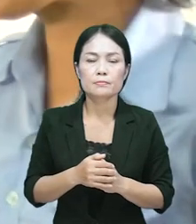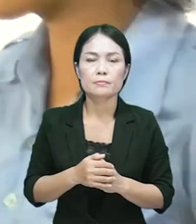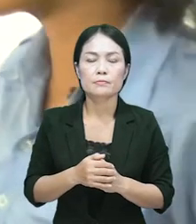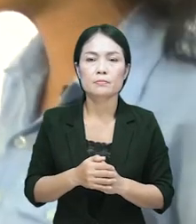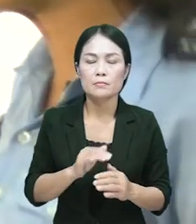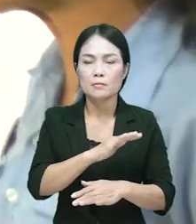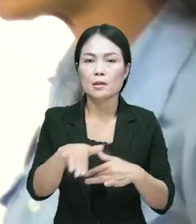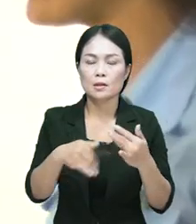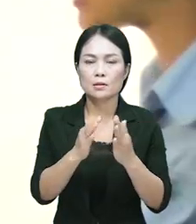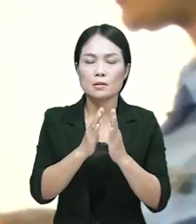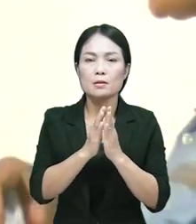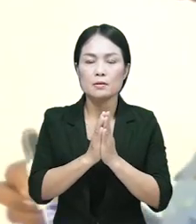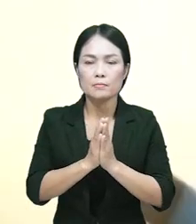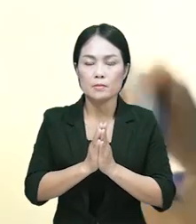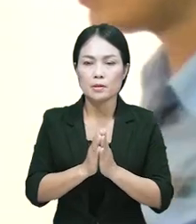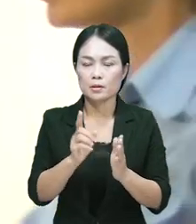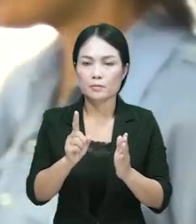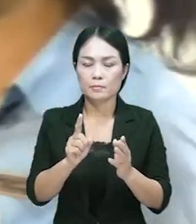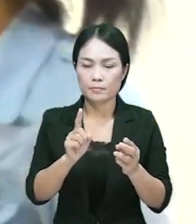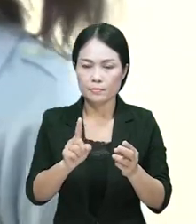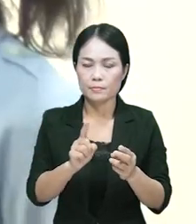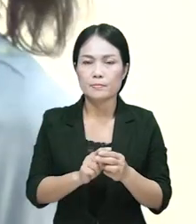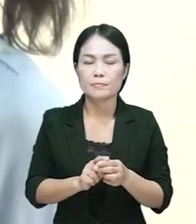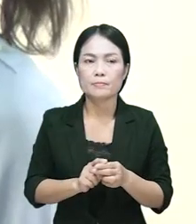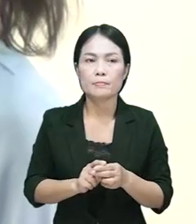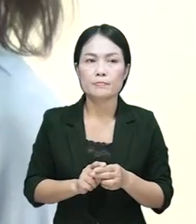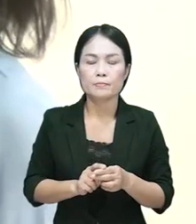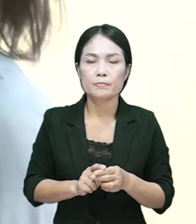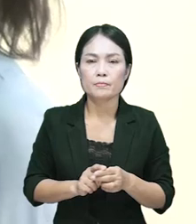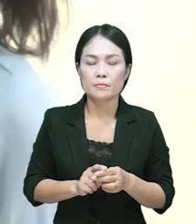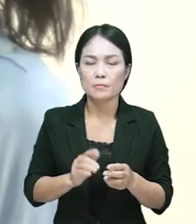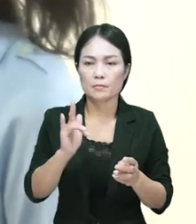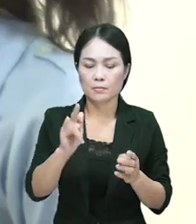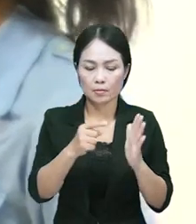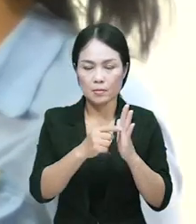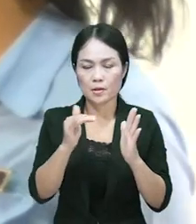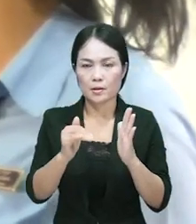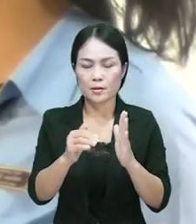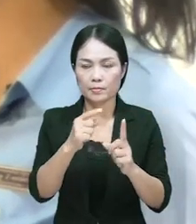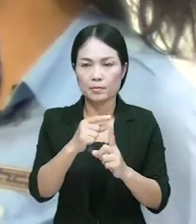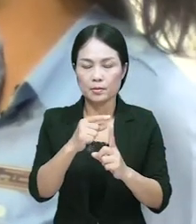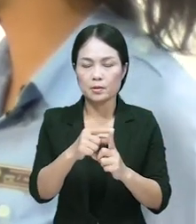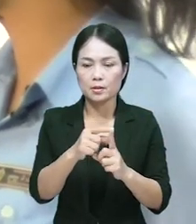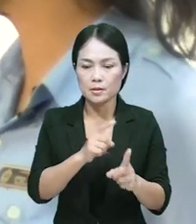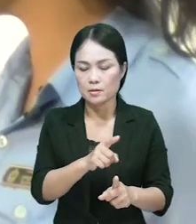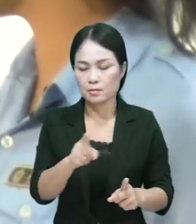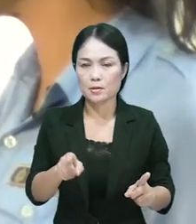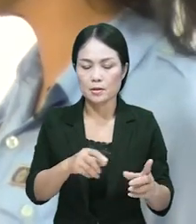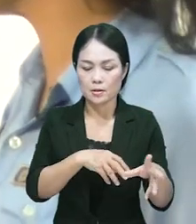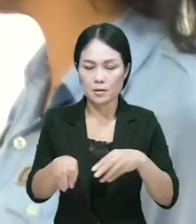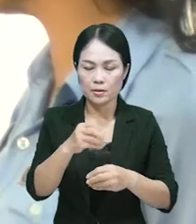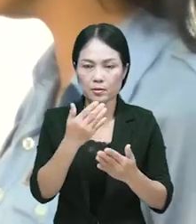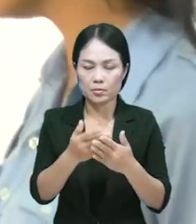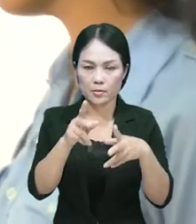ចាអរគុណកូននៅសល់មួយទៀតចាបរិស័កគេពាក្យសម្រាប់និយាយជំនួស